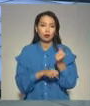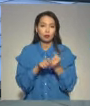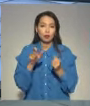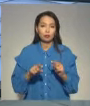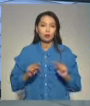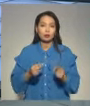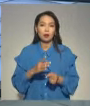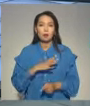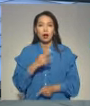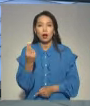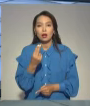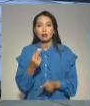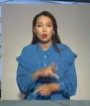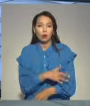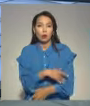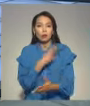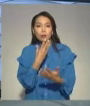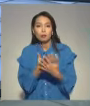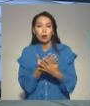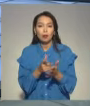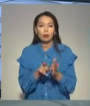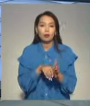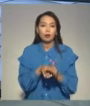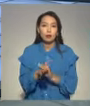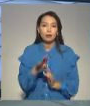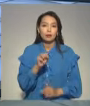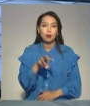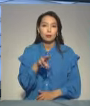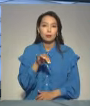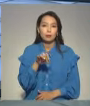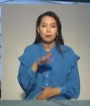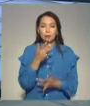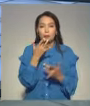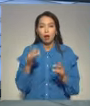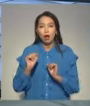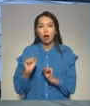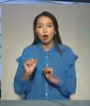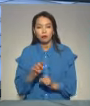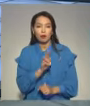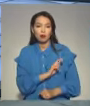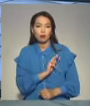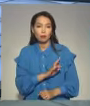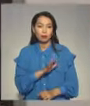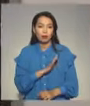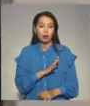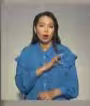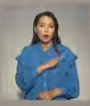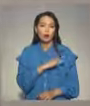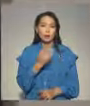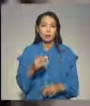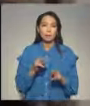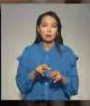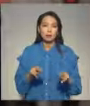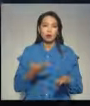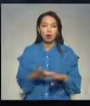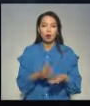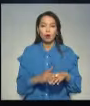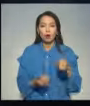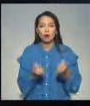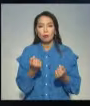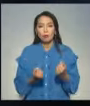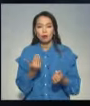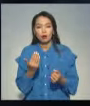Астана қаласында қызмет етіп, кейін зейнетке шыққан Тампиев соңғы кездері адвокат болып жұмыс істеген. Заңгерге Петропавл ауыр машина